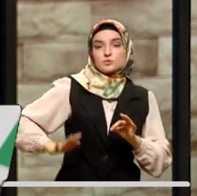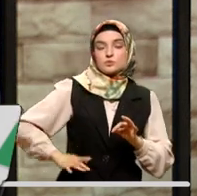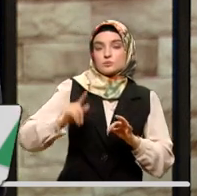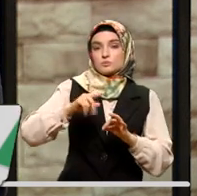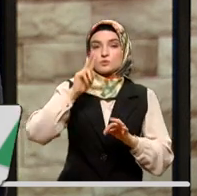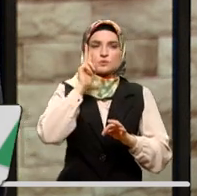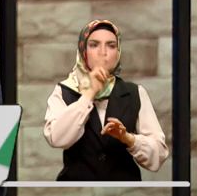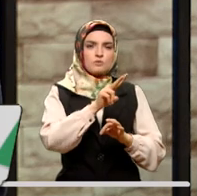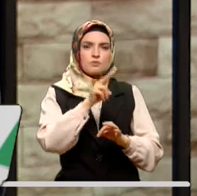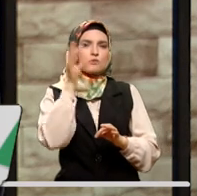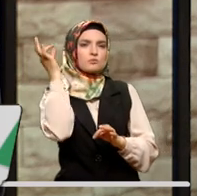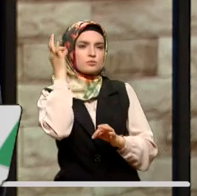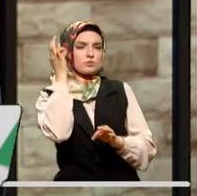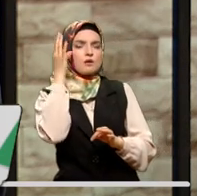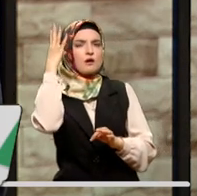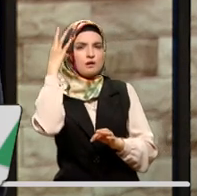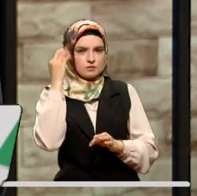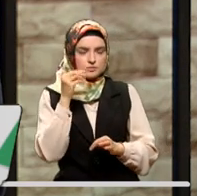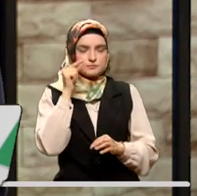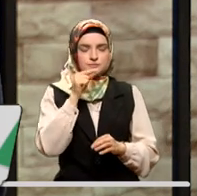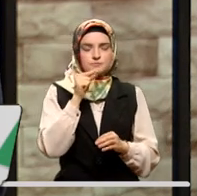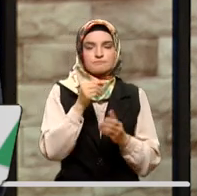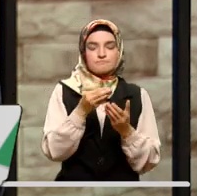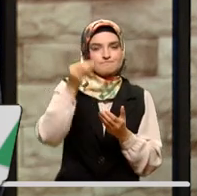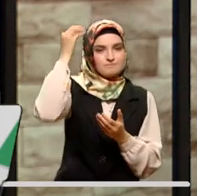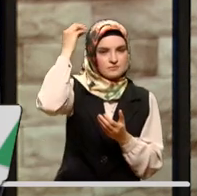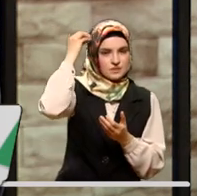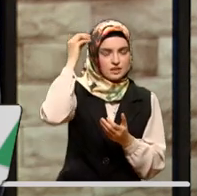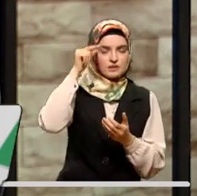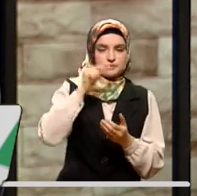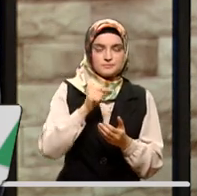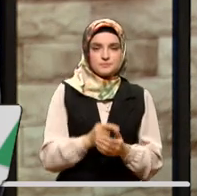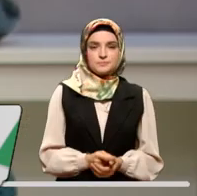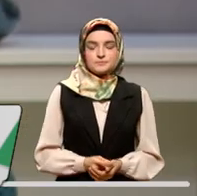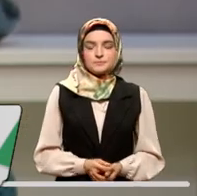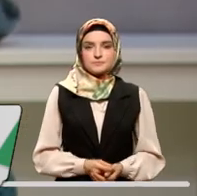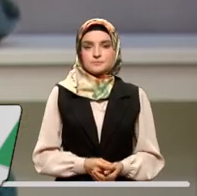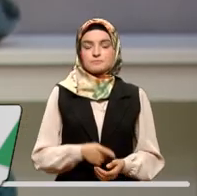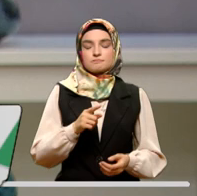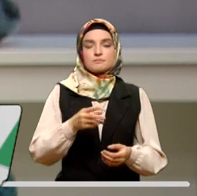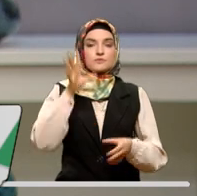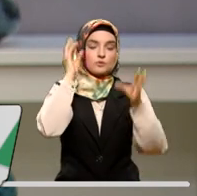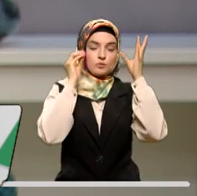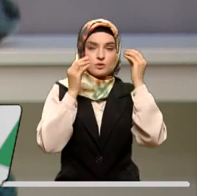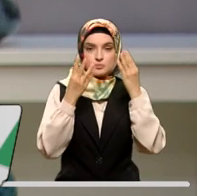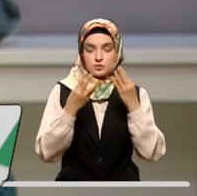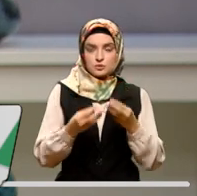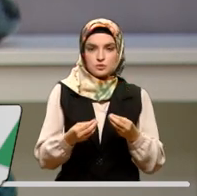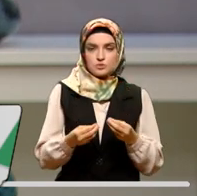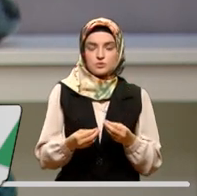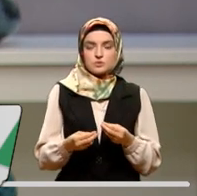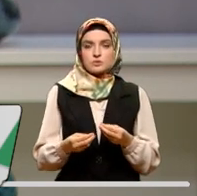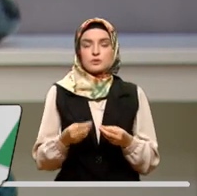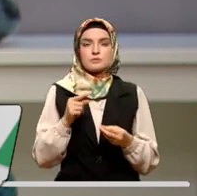İşte anlamlandırmadan öğrenme bu, yerleşiyor. Ve tam yerinde bir öğrenme aslında. Tabii. Hani o yerleşince tek